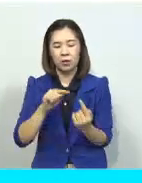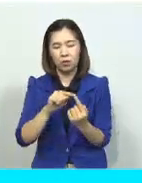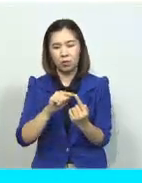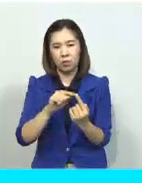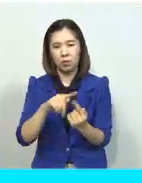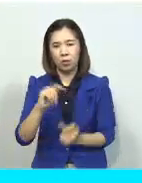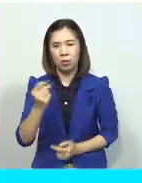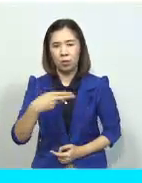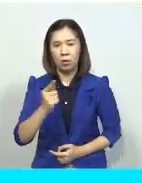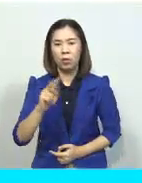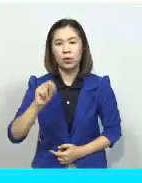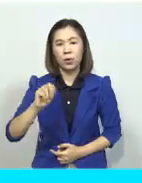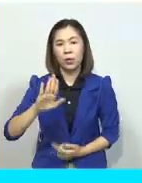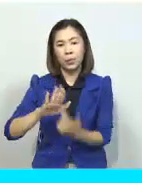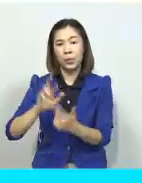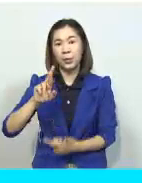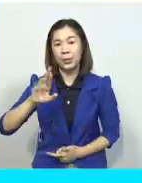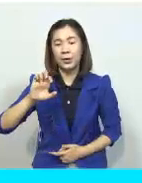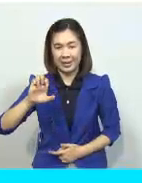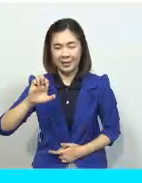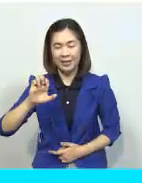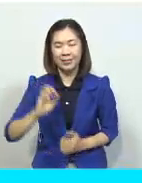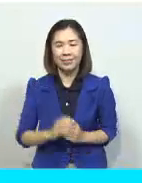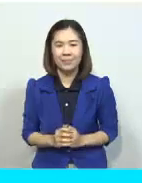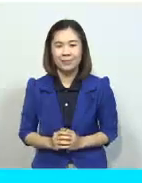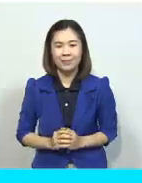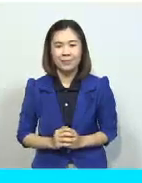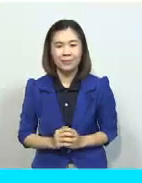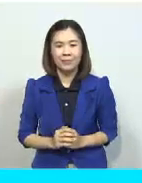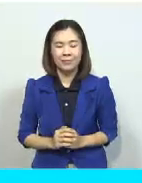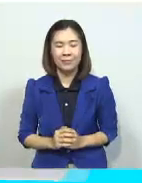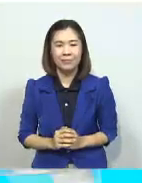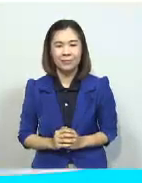ทางนั้นของกรุงเทพมหานครตรงนี้นะครับ